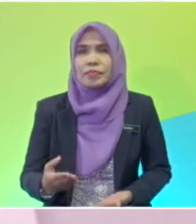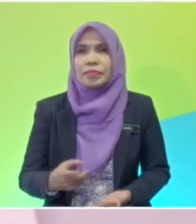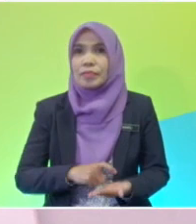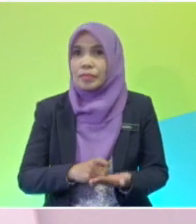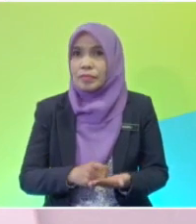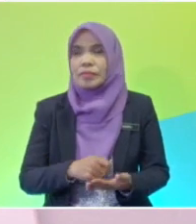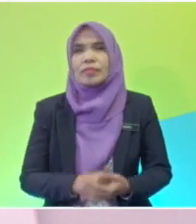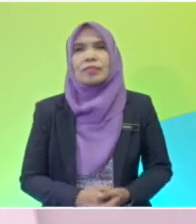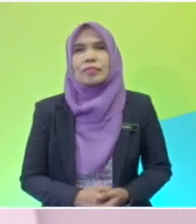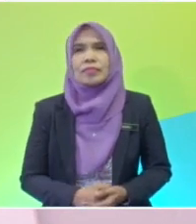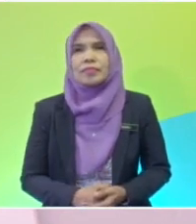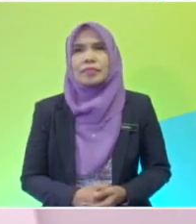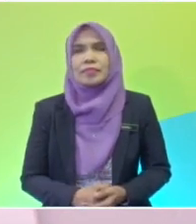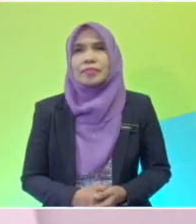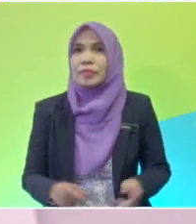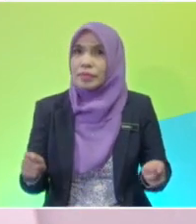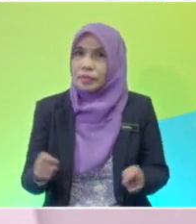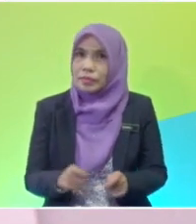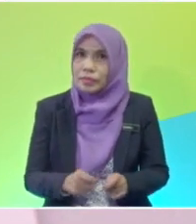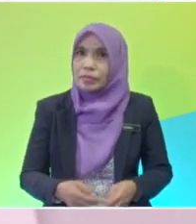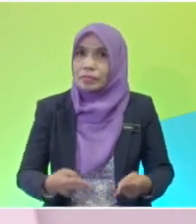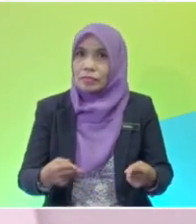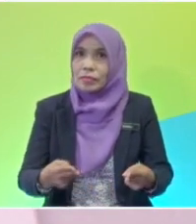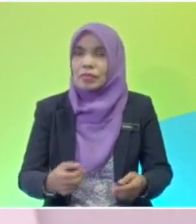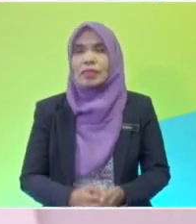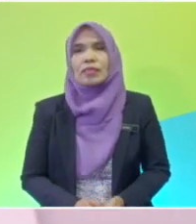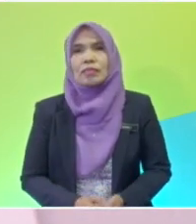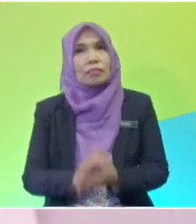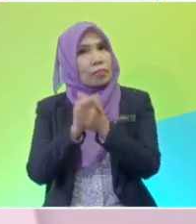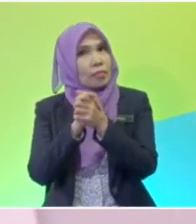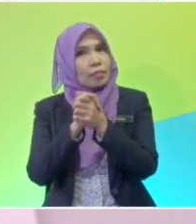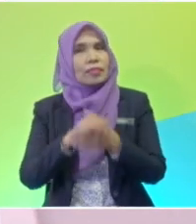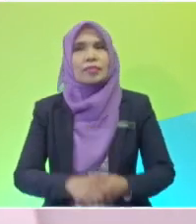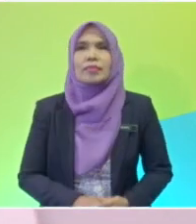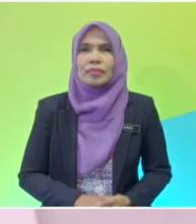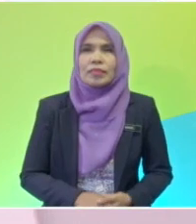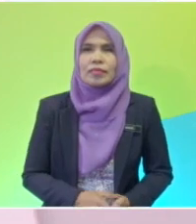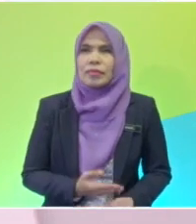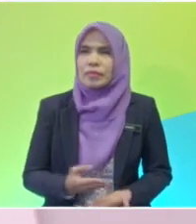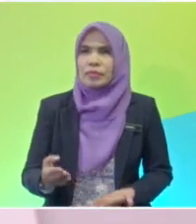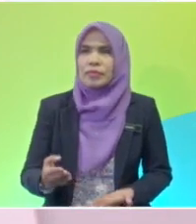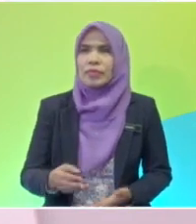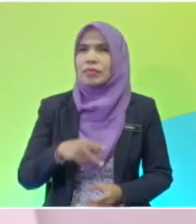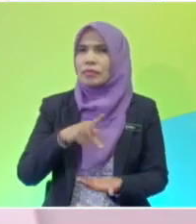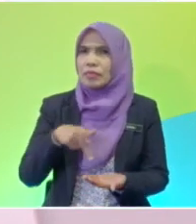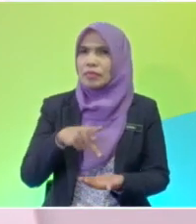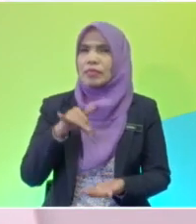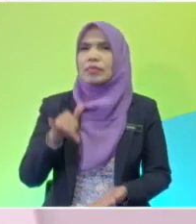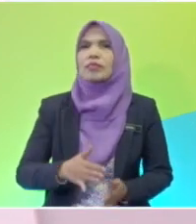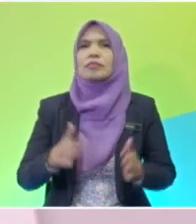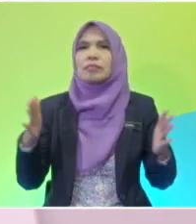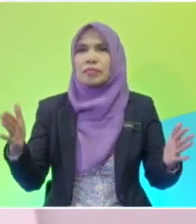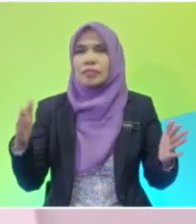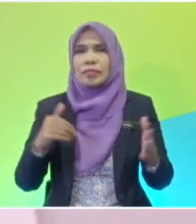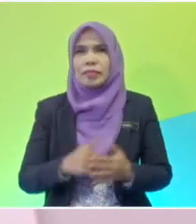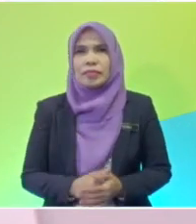walaupun hanya sedikit walaupun dengan hanya Tania itu sebenarnya memberi infak yang besar kepada anak-anak yang mempunyai tinggi